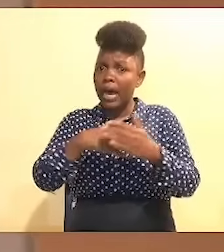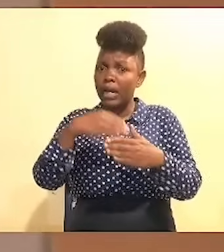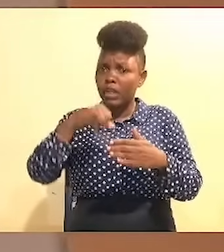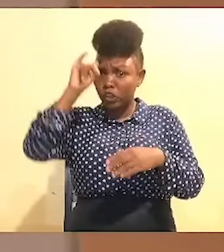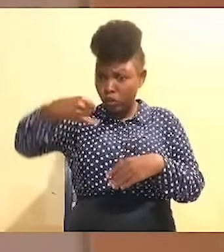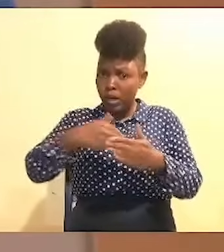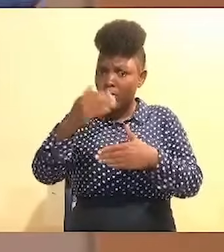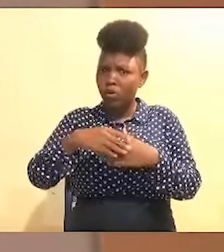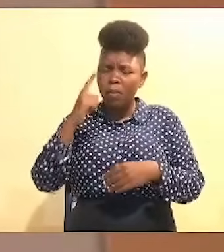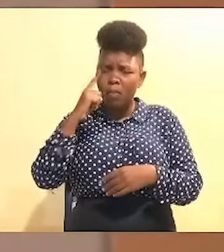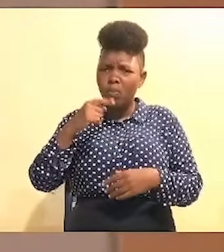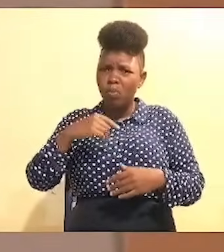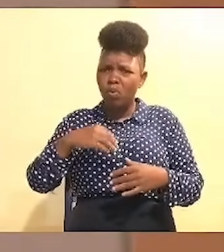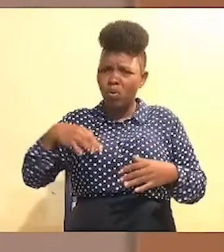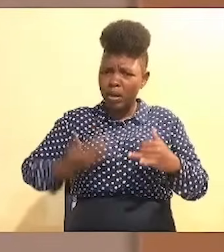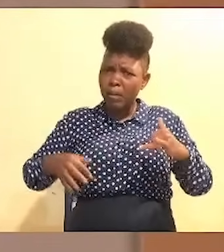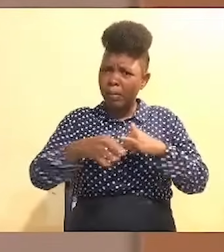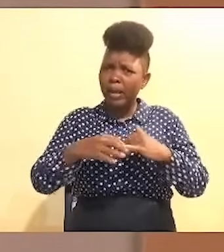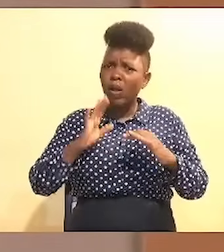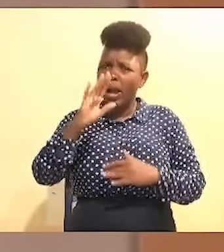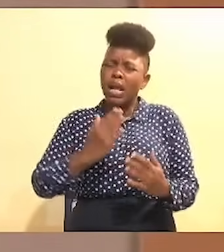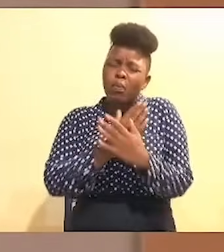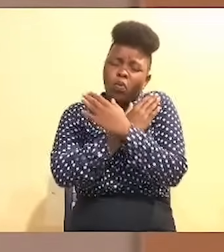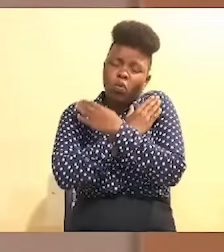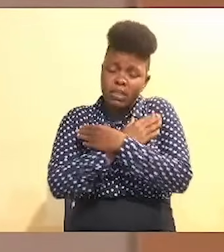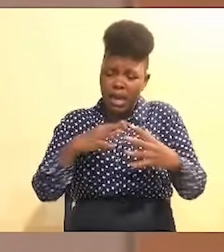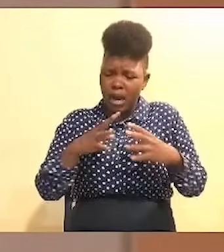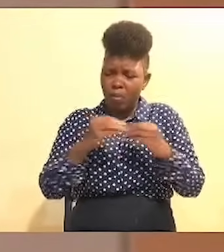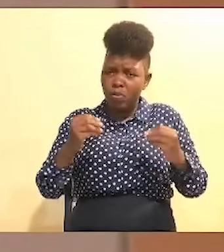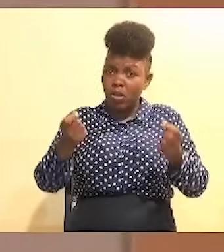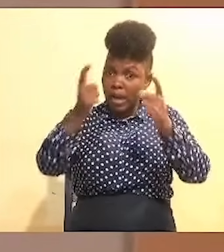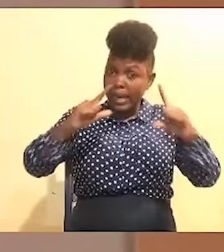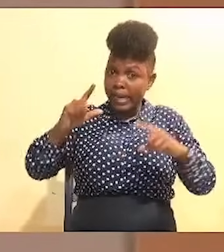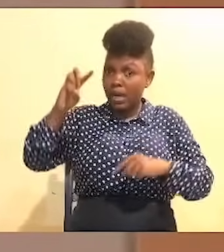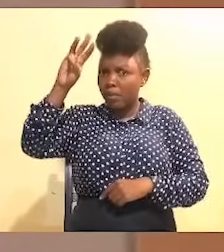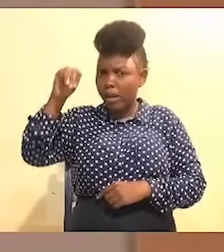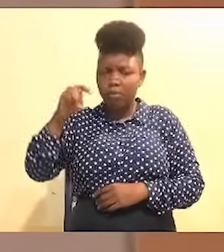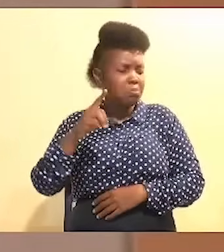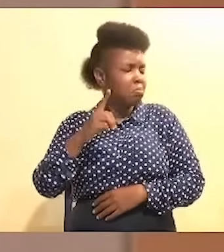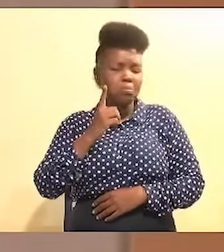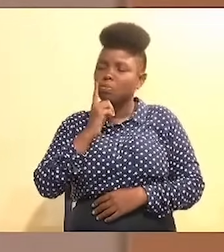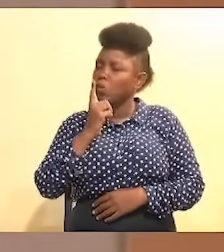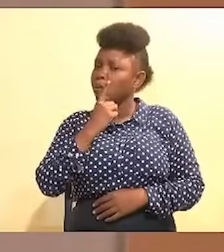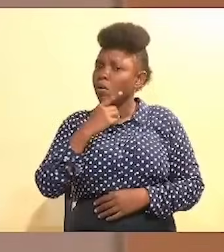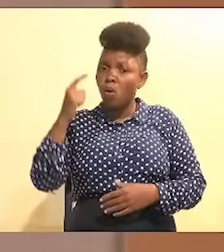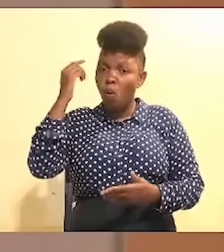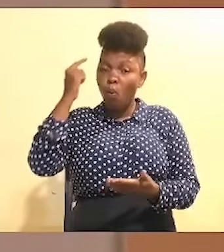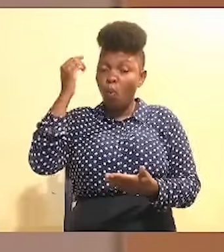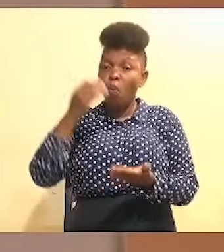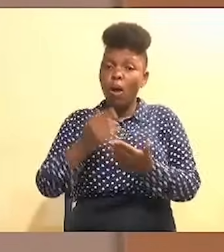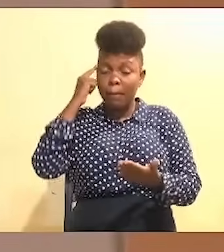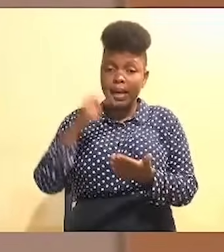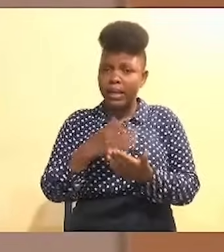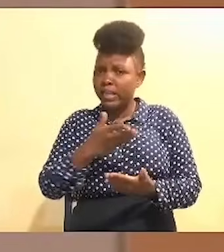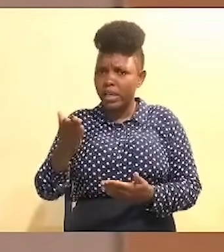mke wake, akamkumbatia mke wake na kumbusu, lakini Mary hakujibu. Kwa lugha nyingine, alikauka